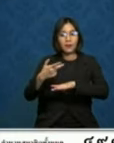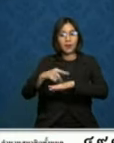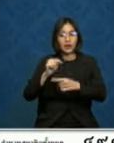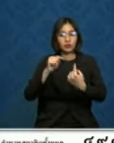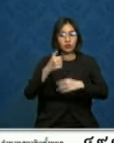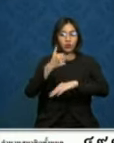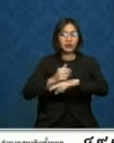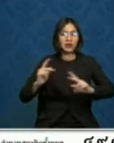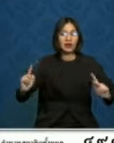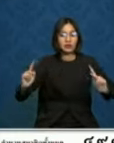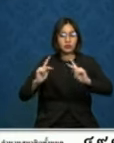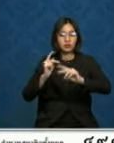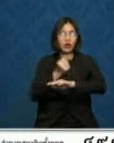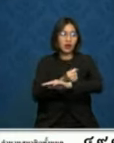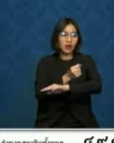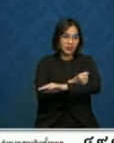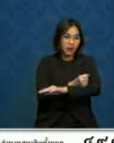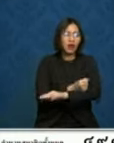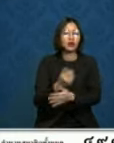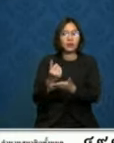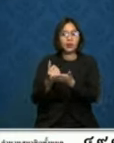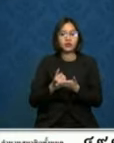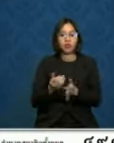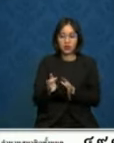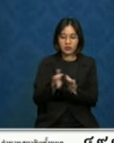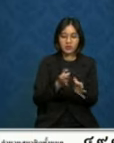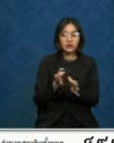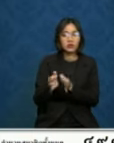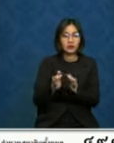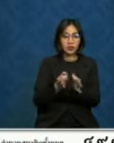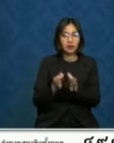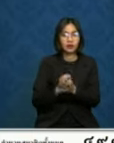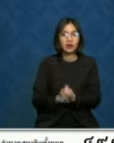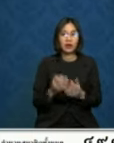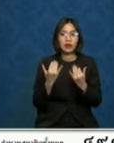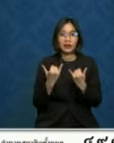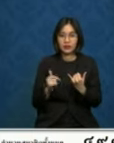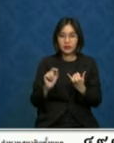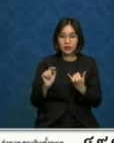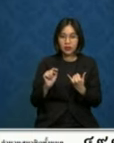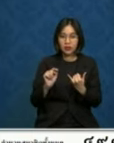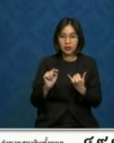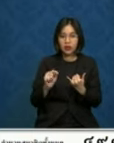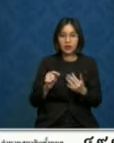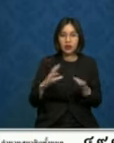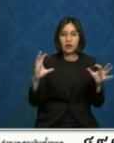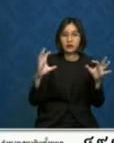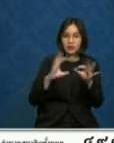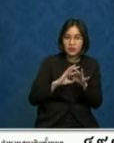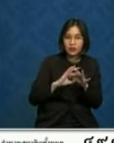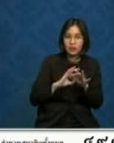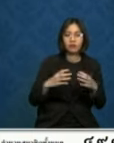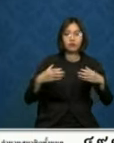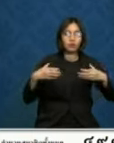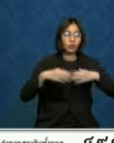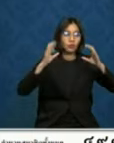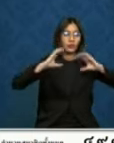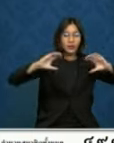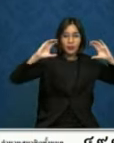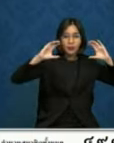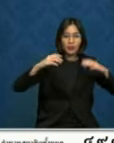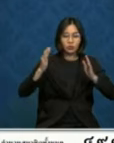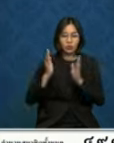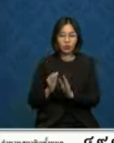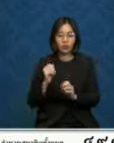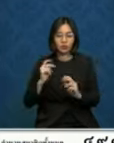มนตรีแรงงานด้วยนะครับท่านต้องออกมาชี้แจงด้วยตัวท่านเองได้แล้วครับว่าเรื่องนี้มีความเกี่ยวข้องกับรัฐบาลหรือคนในกระ